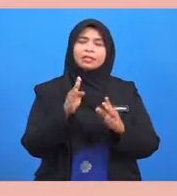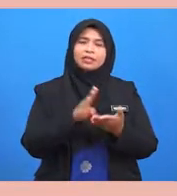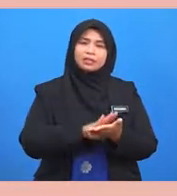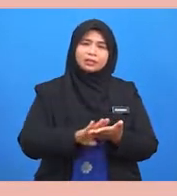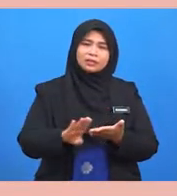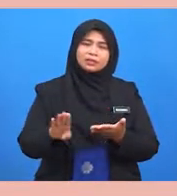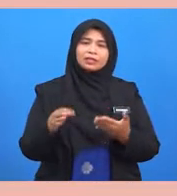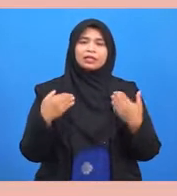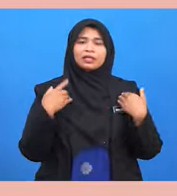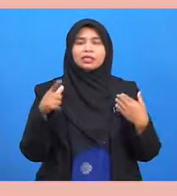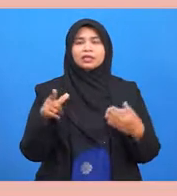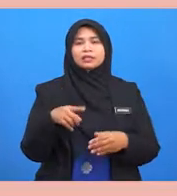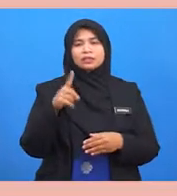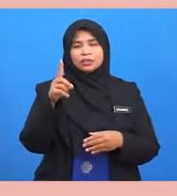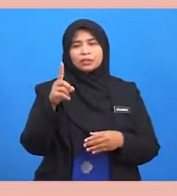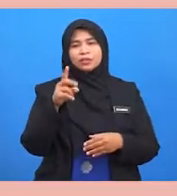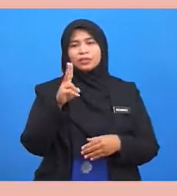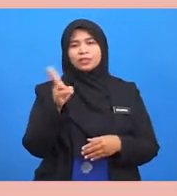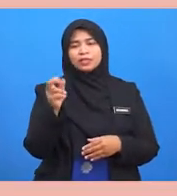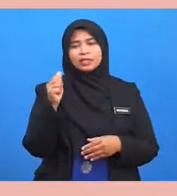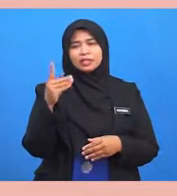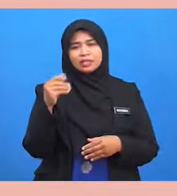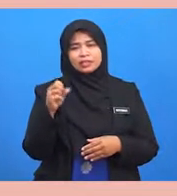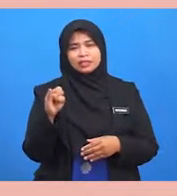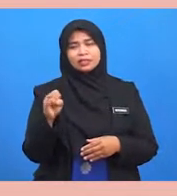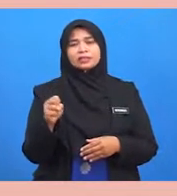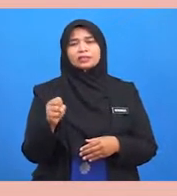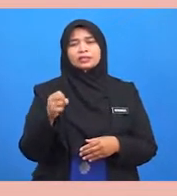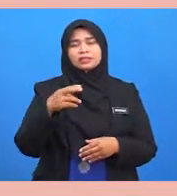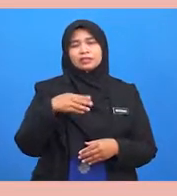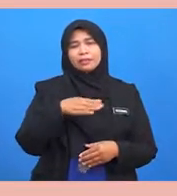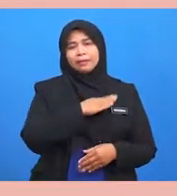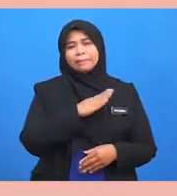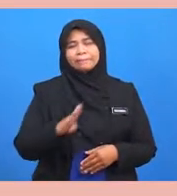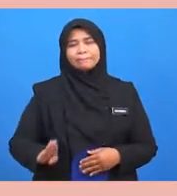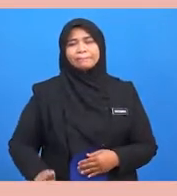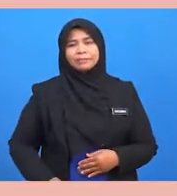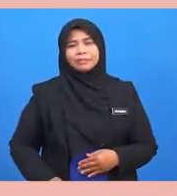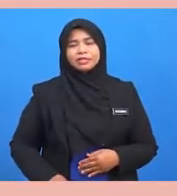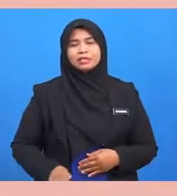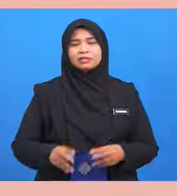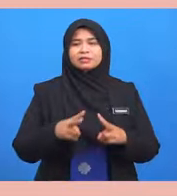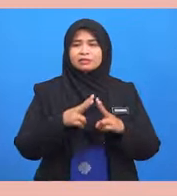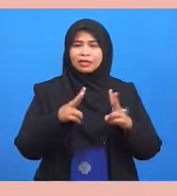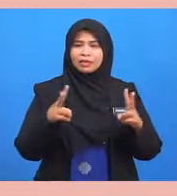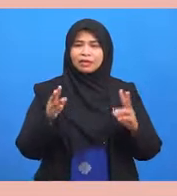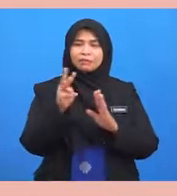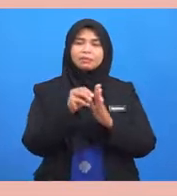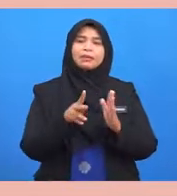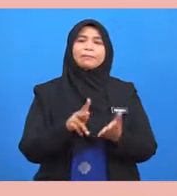adalah salah satu sunnah. Baginda sallallahu alaihi wasallam itu pembersih